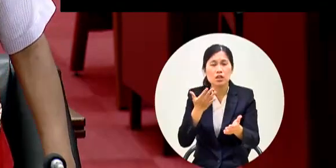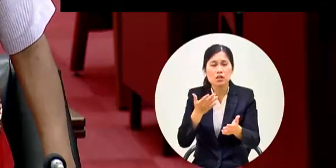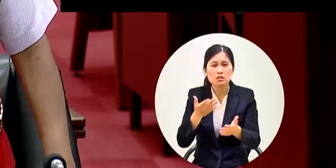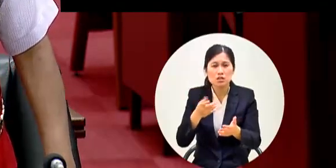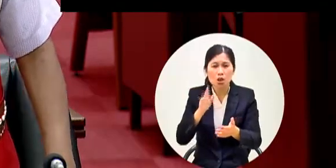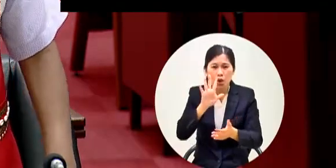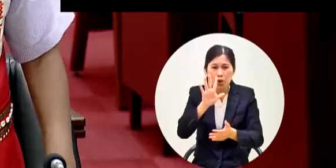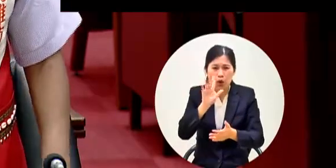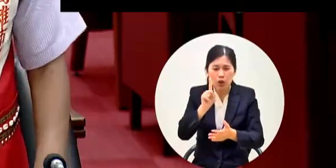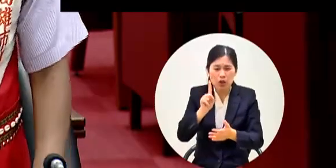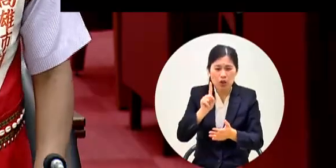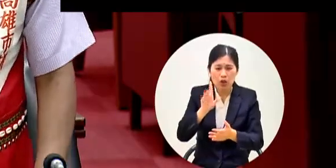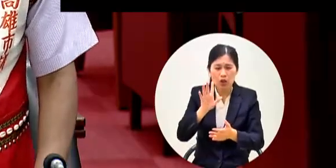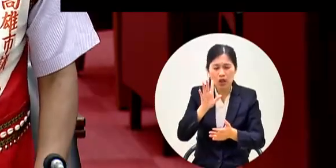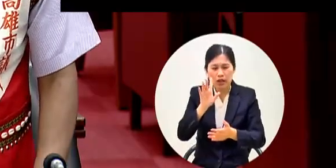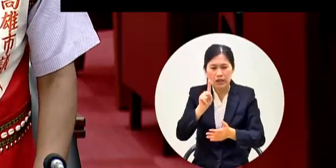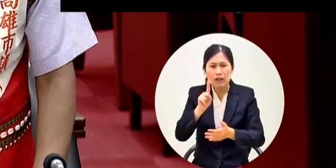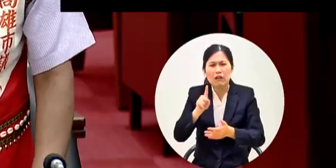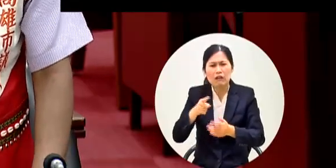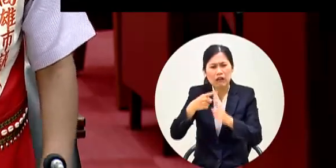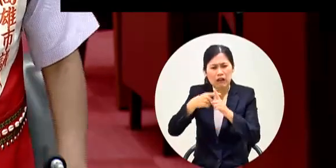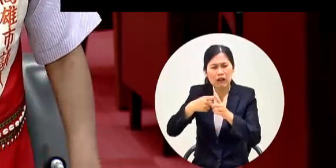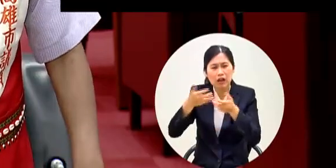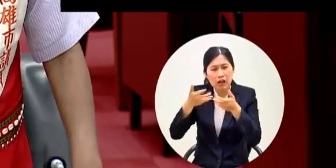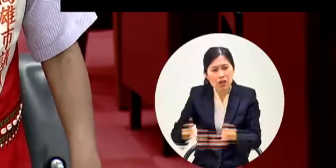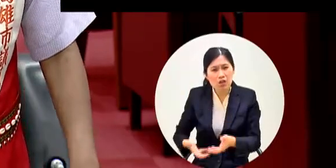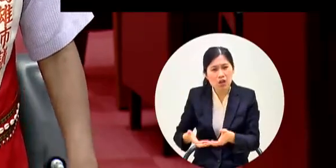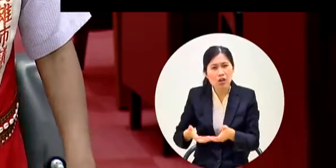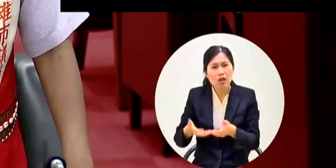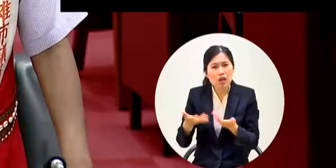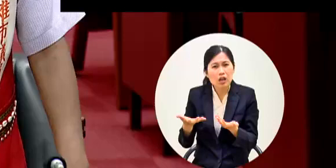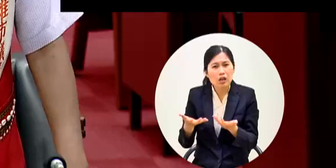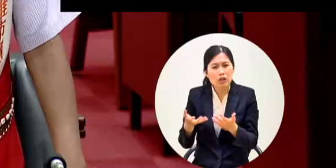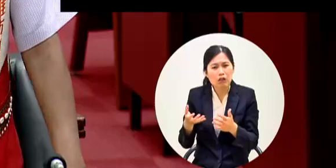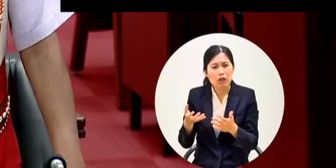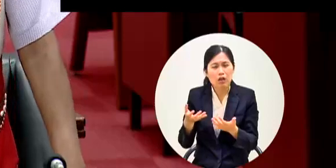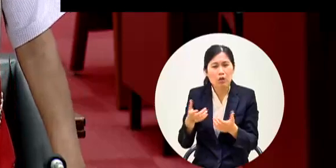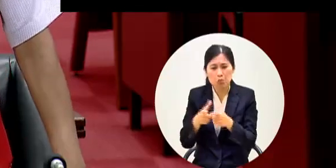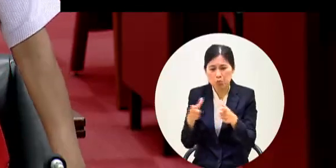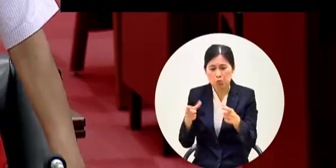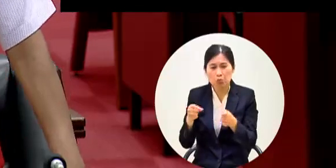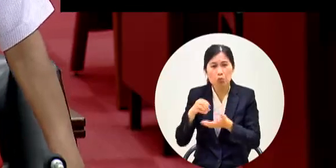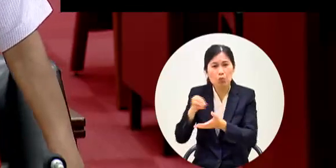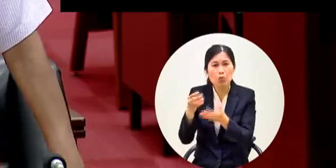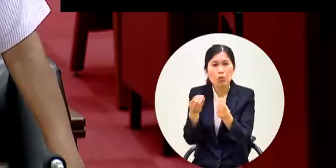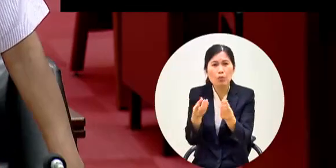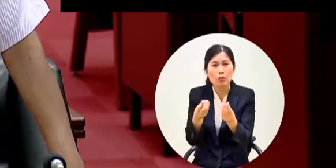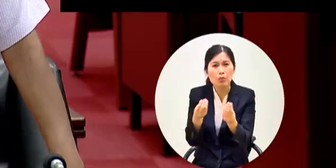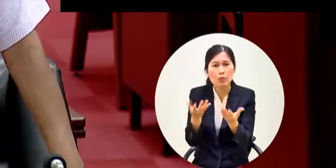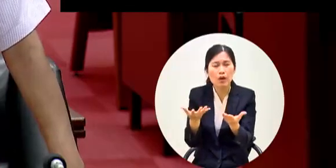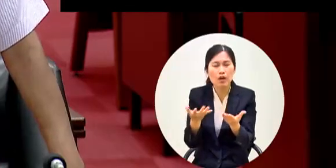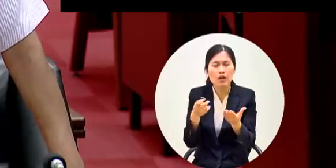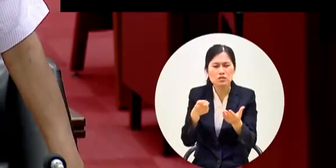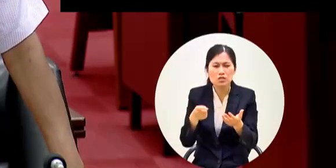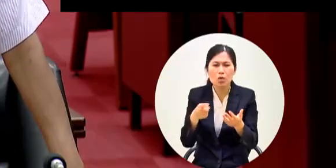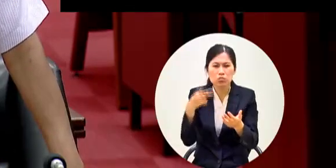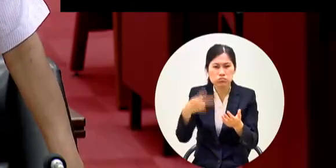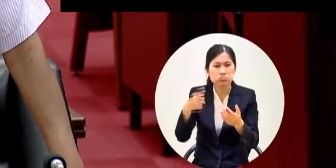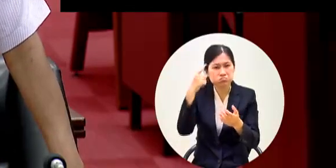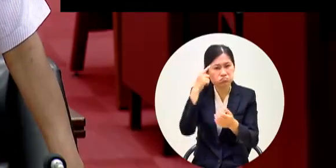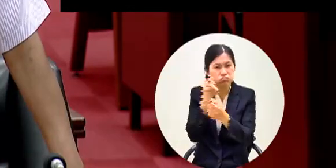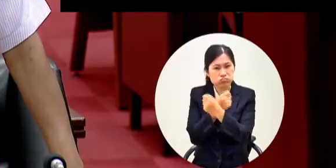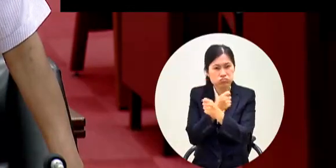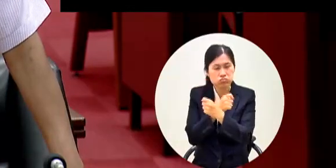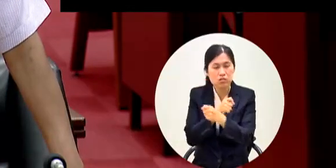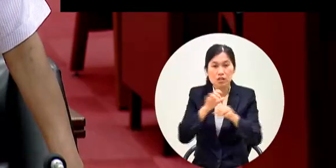中受惠的不到50人，都是中低收入的，